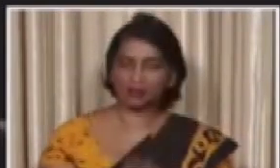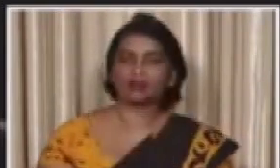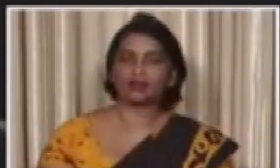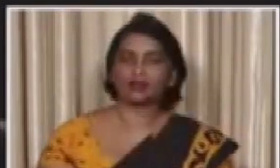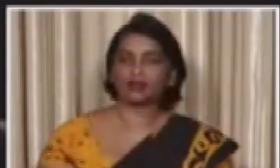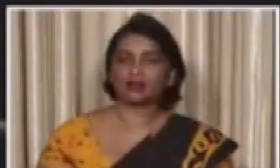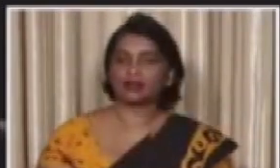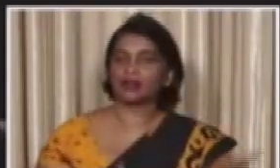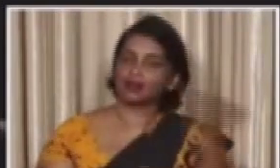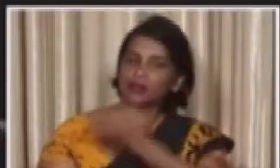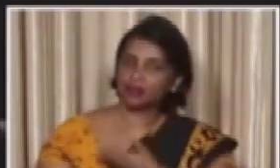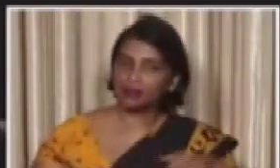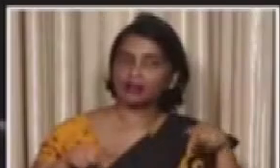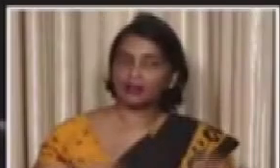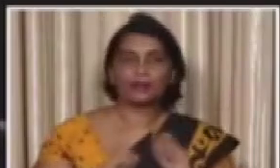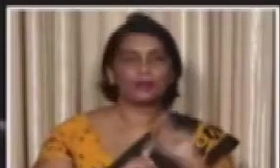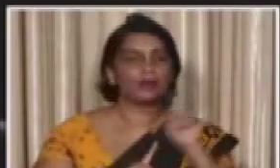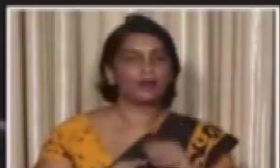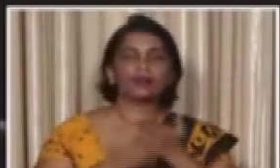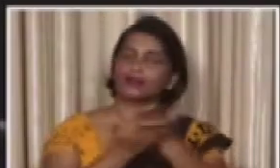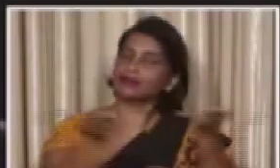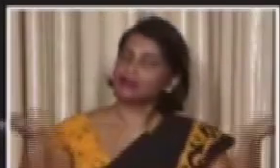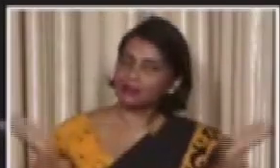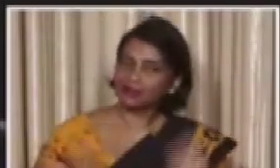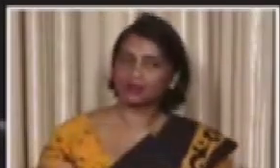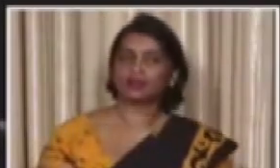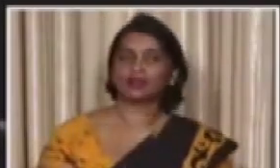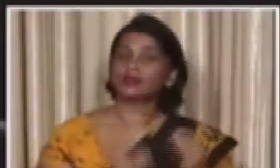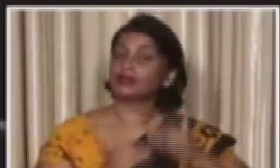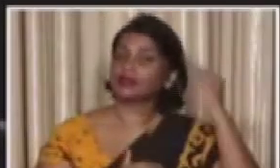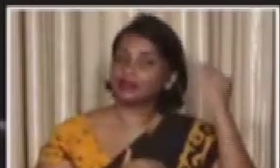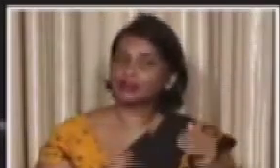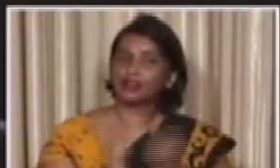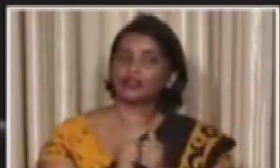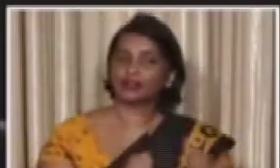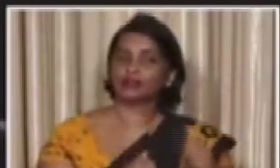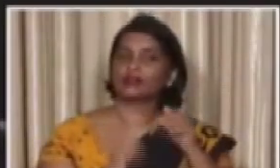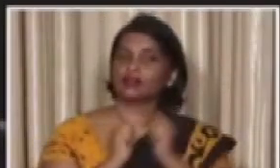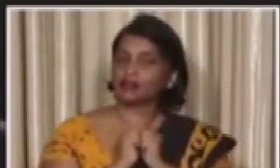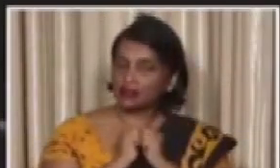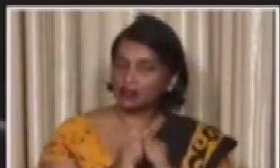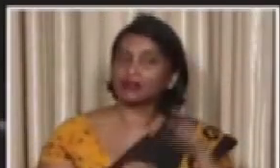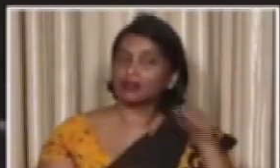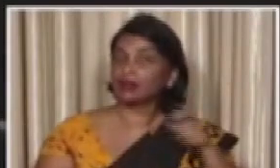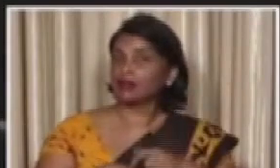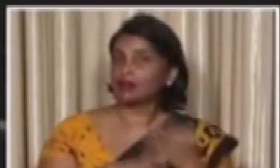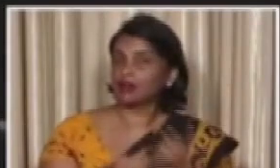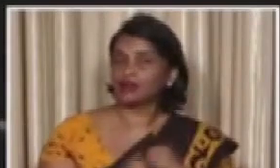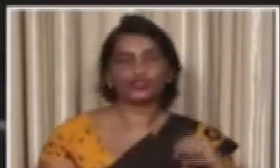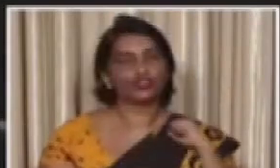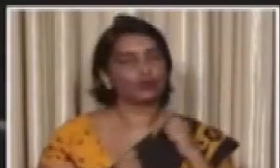ඔබ සියලු දෙනාම මේ සභාගර්භයේ ඉන්න සියලු දෙනාටම ඉදිරියේදී වැටකටයුතු කරගෙන යන්න ඒ අවශ්‍ය ශක්තිය